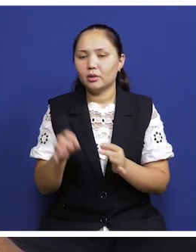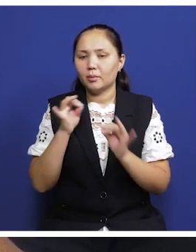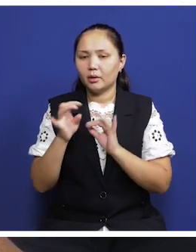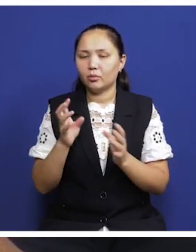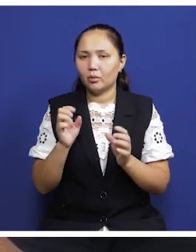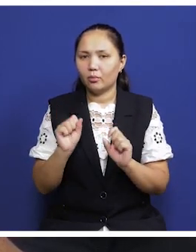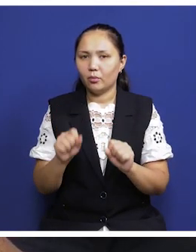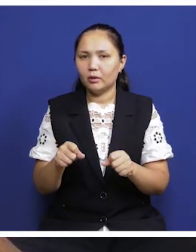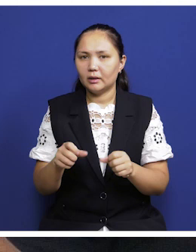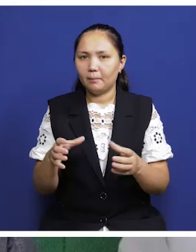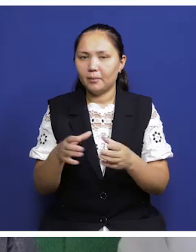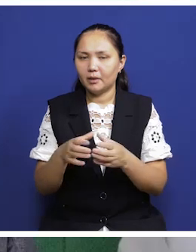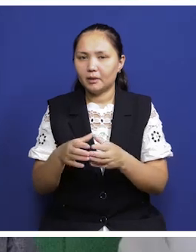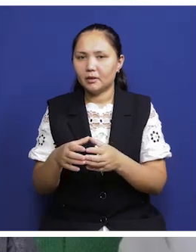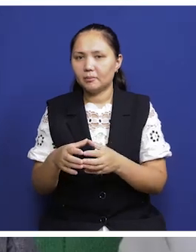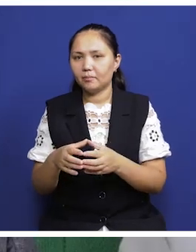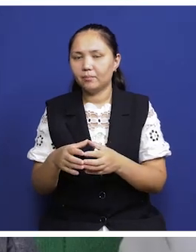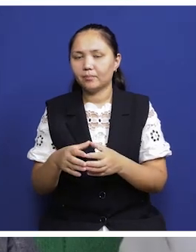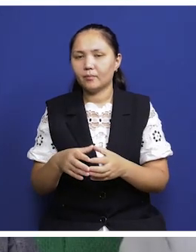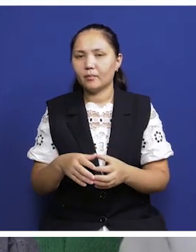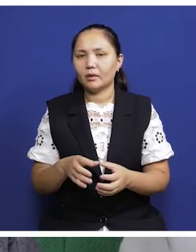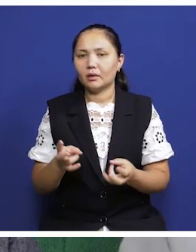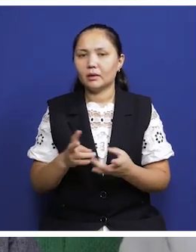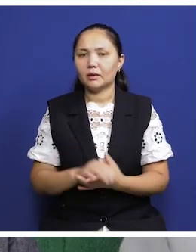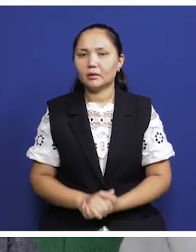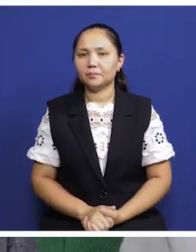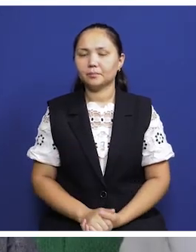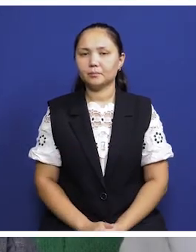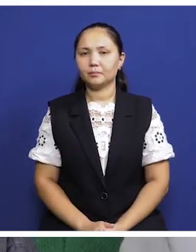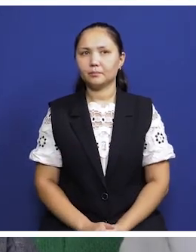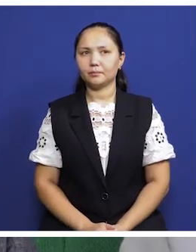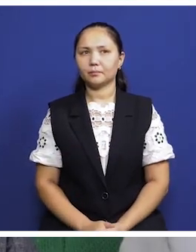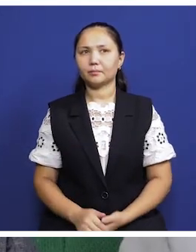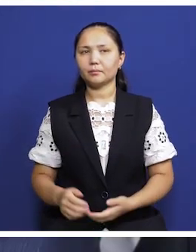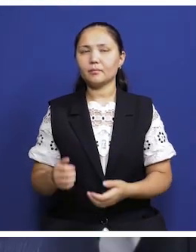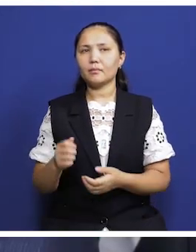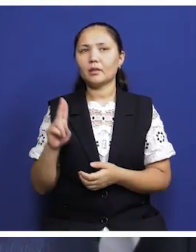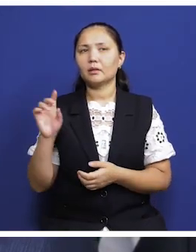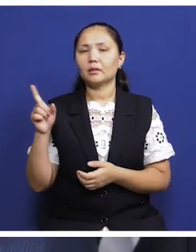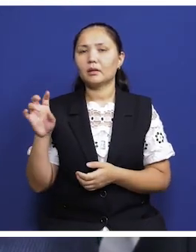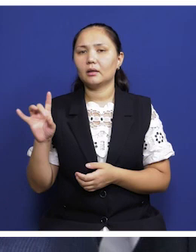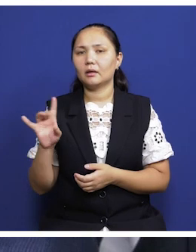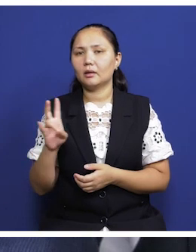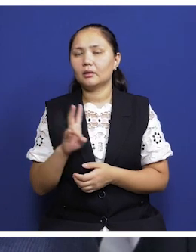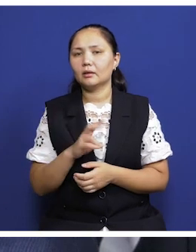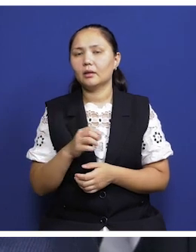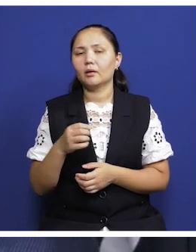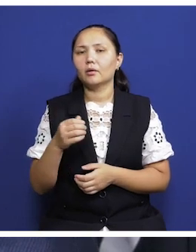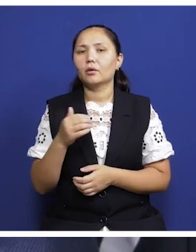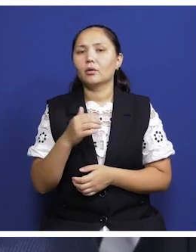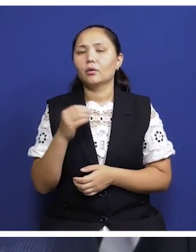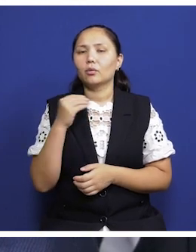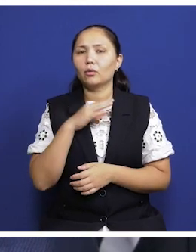біріктіріп, сол бір басқаруға беру керекпіз. Нархан Амангелдіұлы бұл енді көп нәрсеге жауап берді.